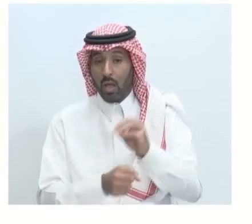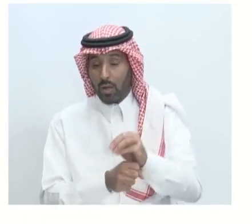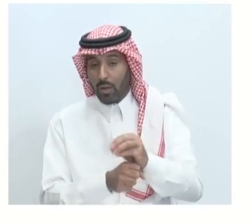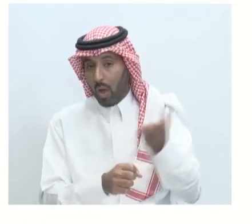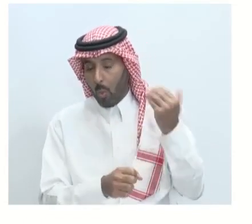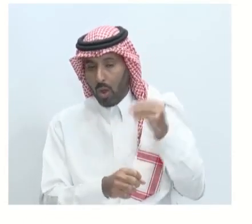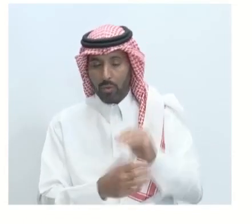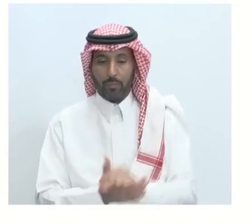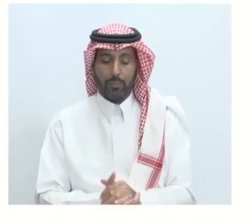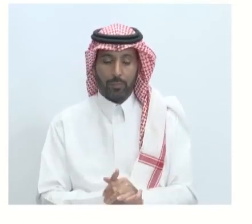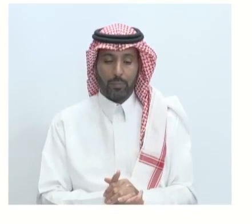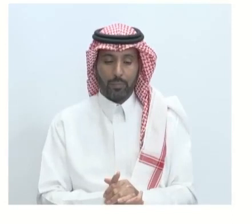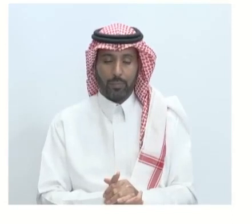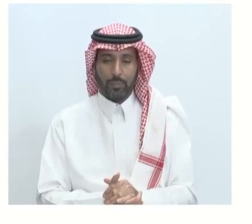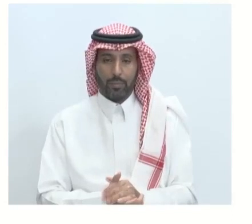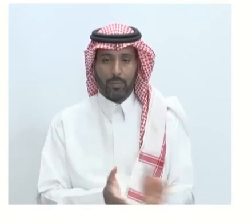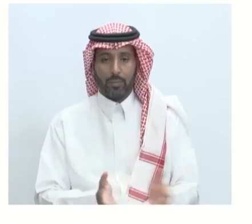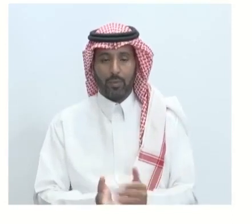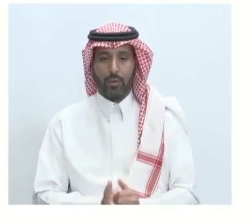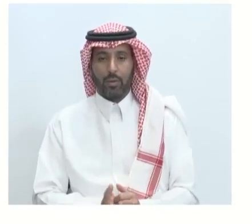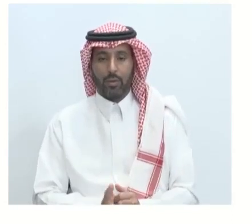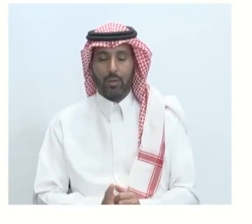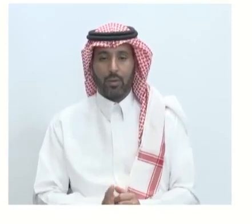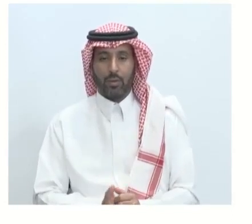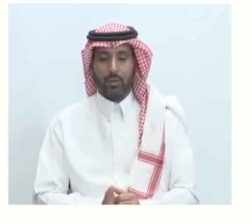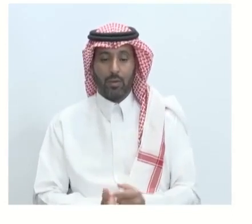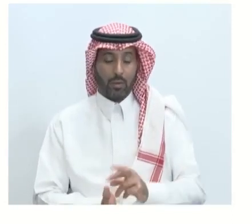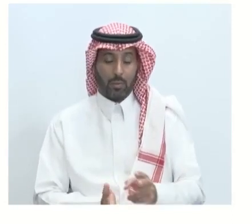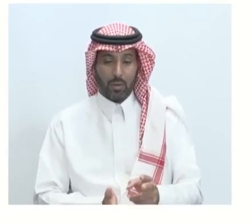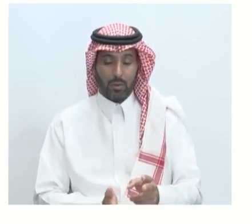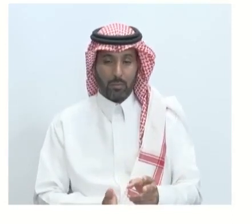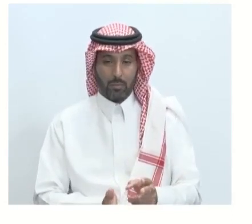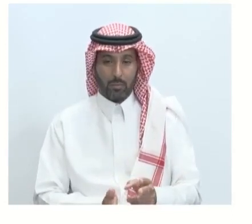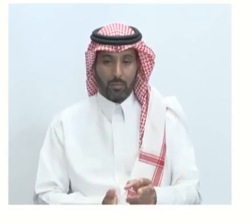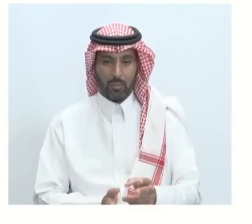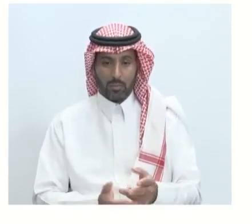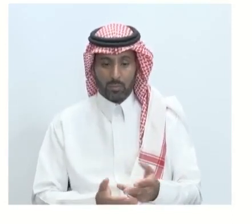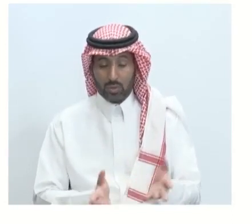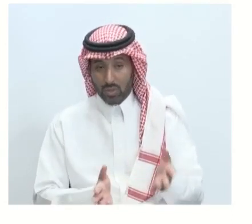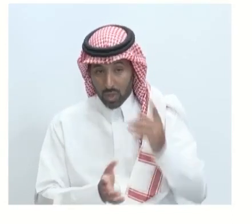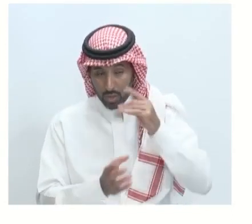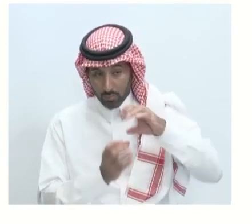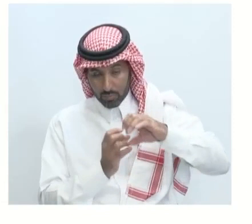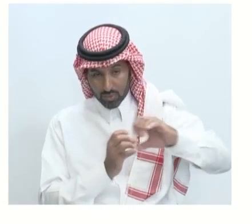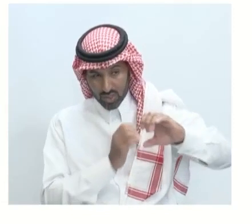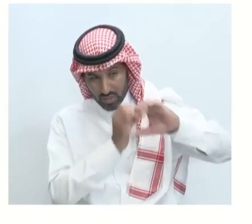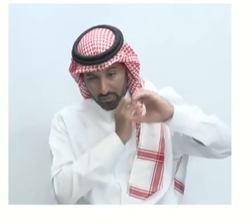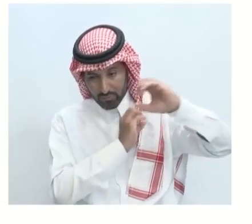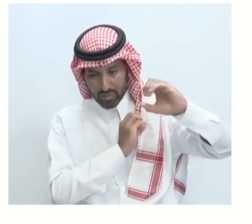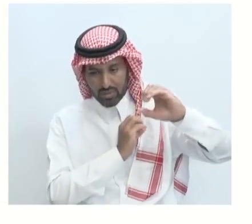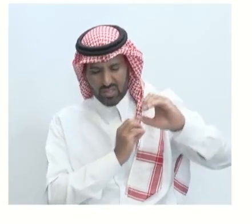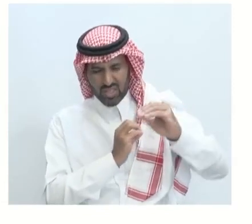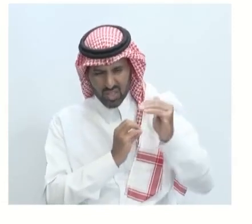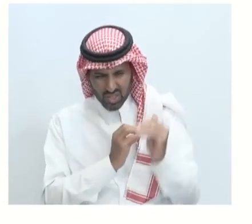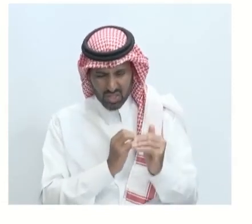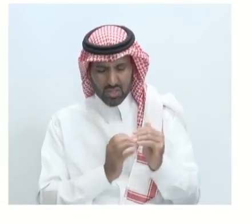الطالب عزيزتي الطالبه ومع ذلك فانه غير شائع الاستعمال في الارصاد الفلكيه الحديثه ربما